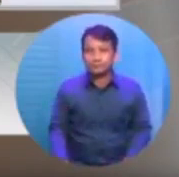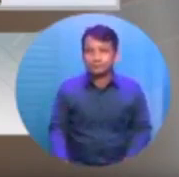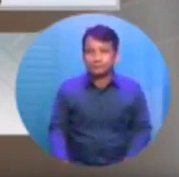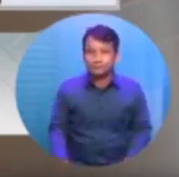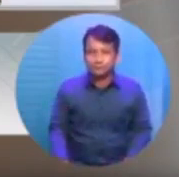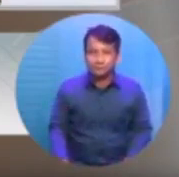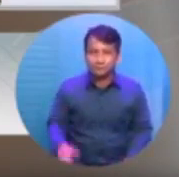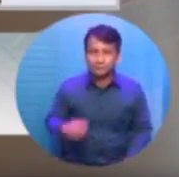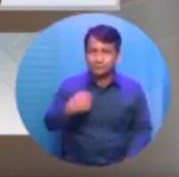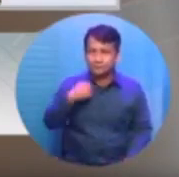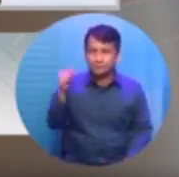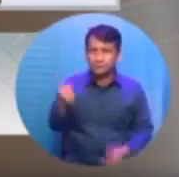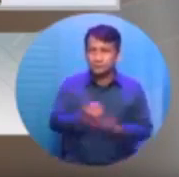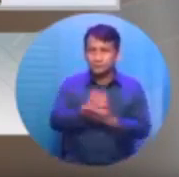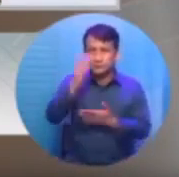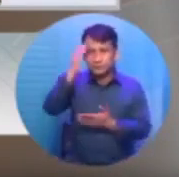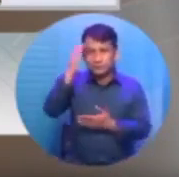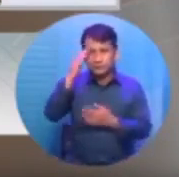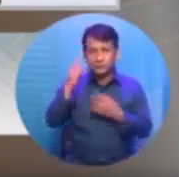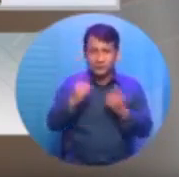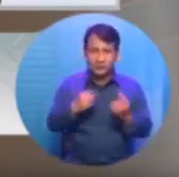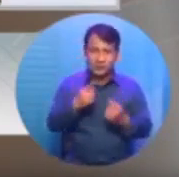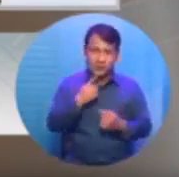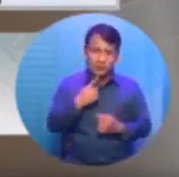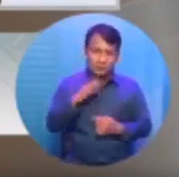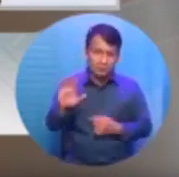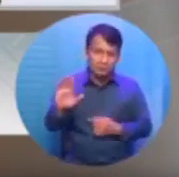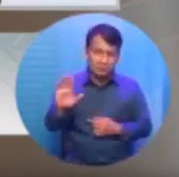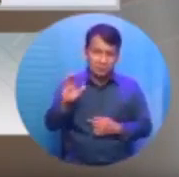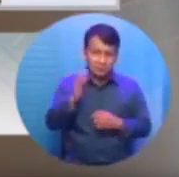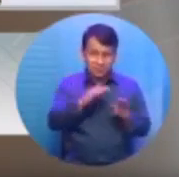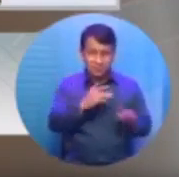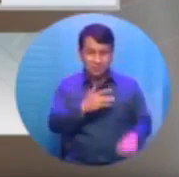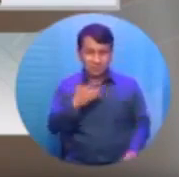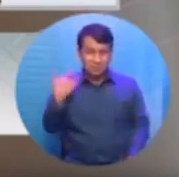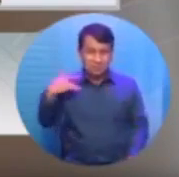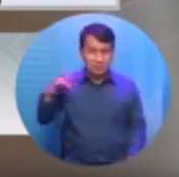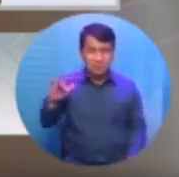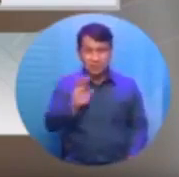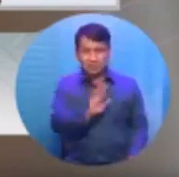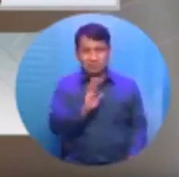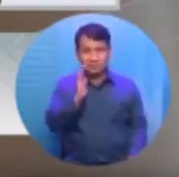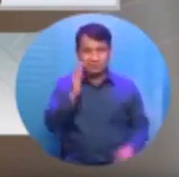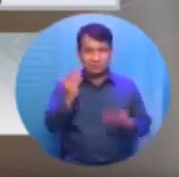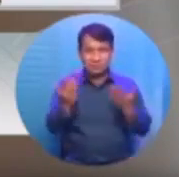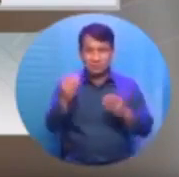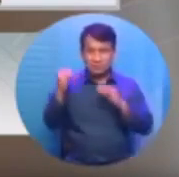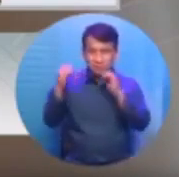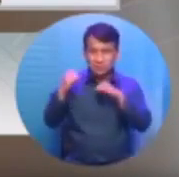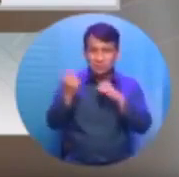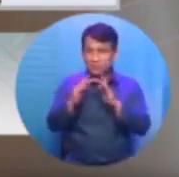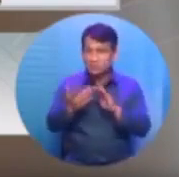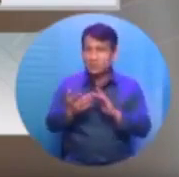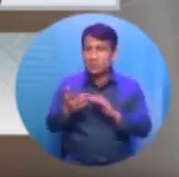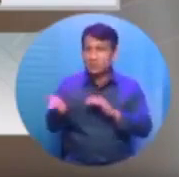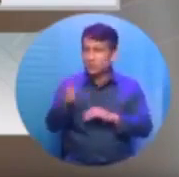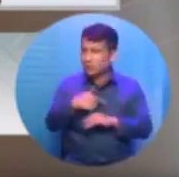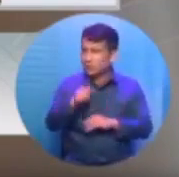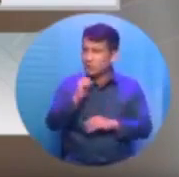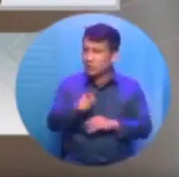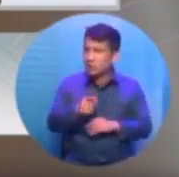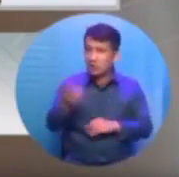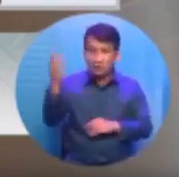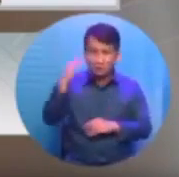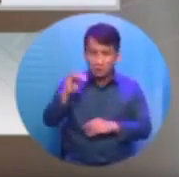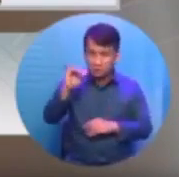naman po ang ginagawa ko. Sir, yung mga estilo, sandali, sir, yung mga estilo, I'm sure mag-agree sa akin, marami na nun. Ako po,